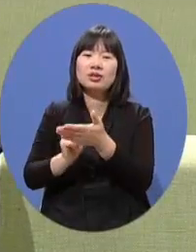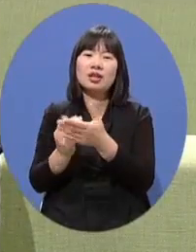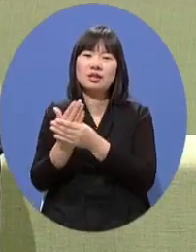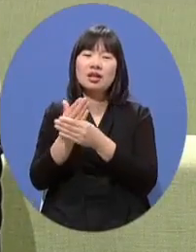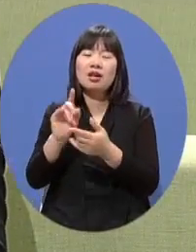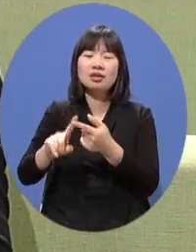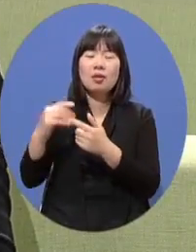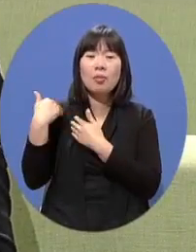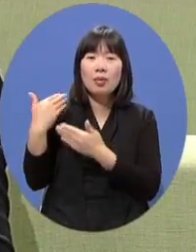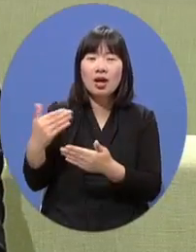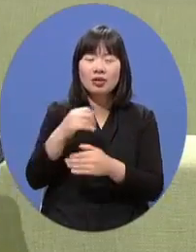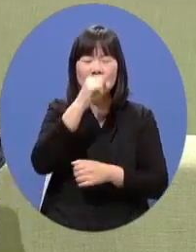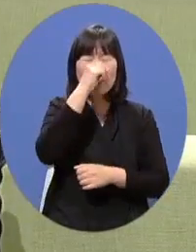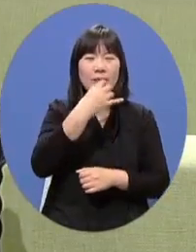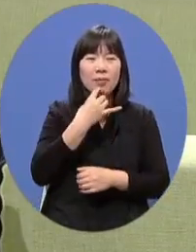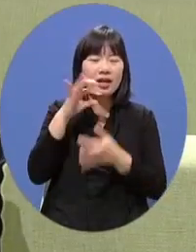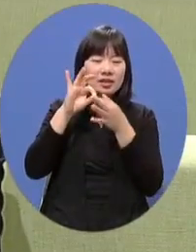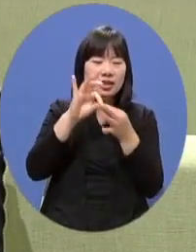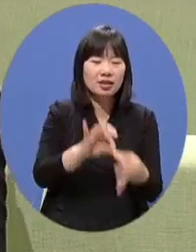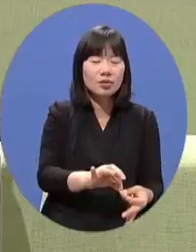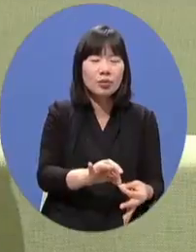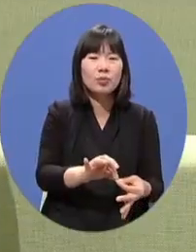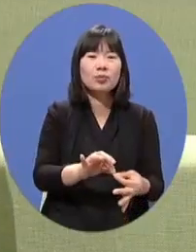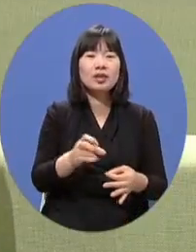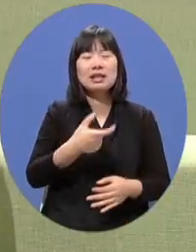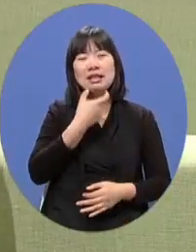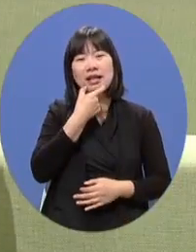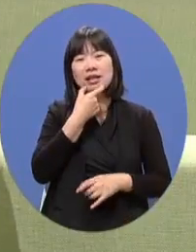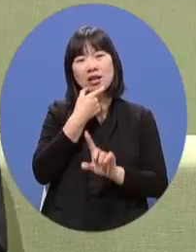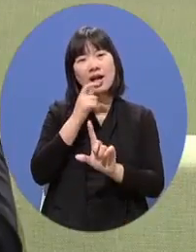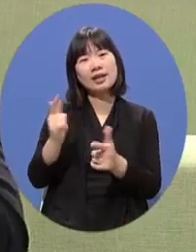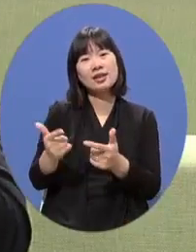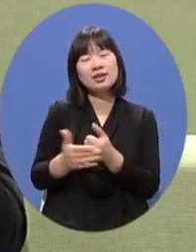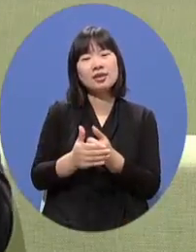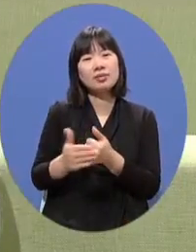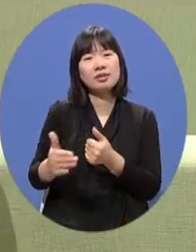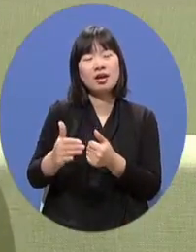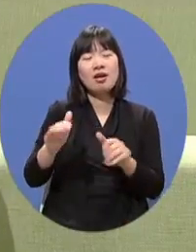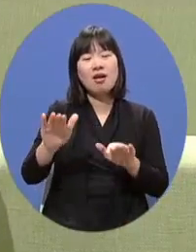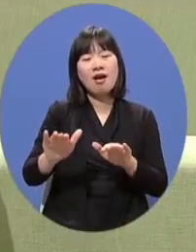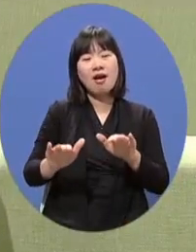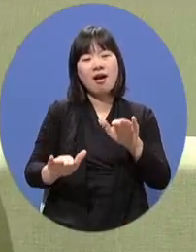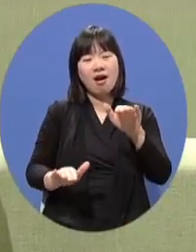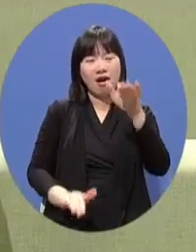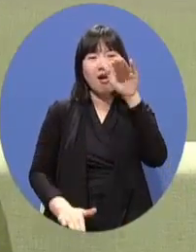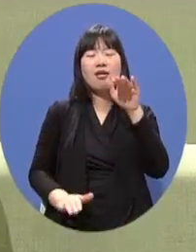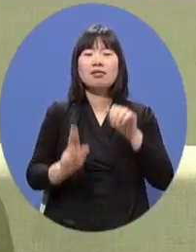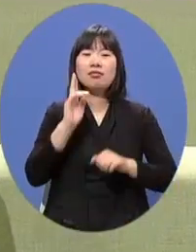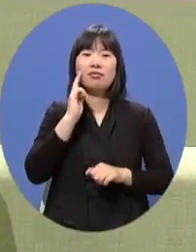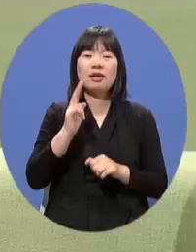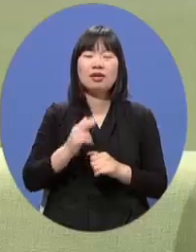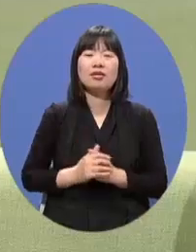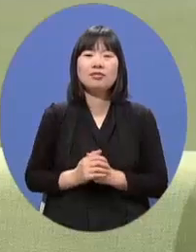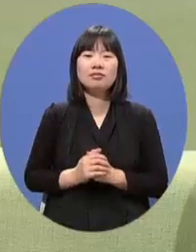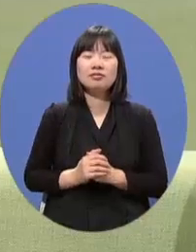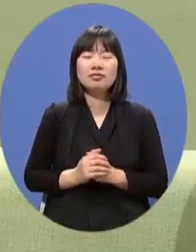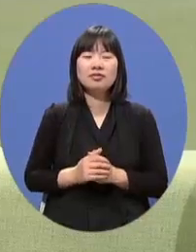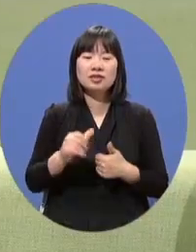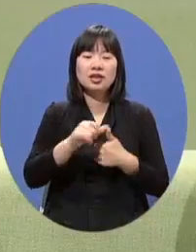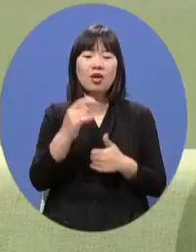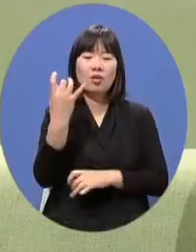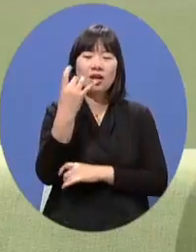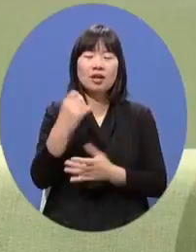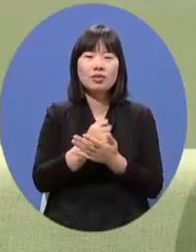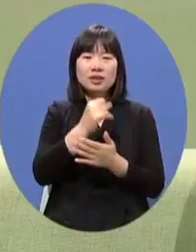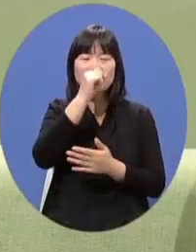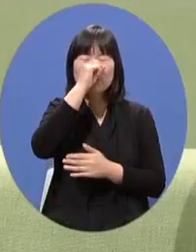되면 어떻게 되냐면 좋아하는 것만 계속 하게 되고 싫어하는 걸안 하게 되니까 이 편차가 점점 많아지게 됩니다. 그래서 아이가 원래 가지고